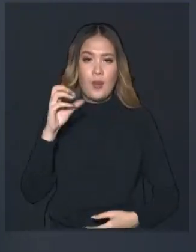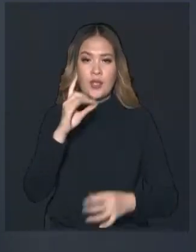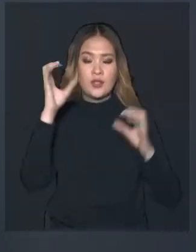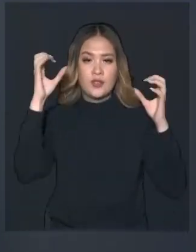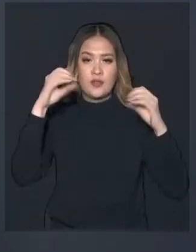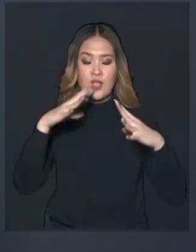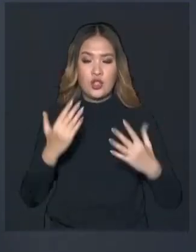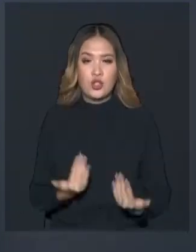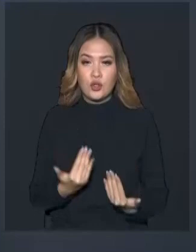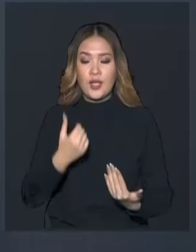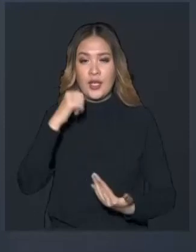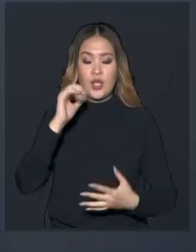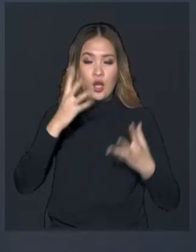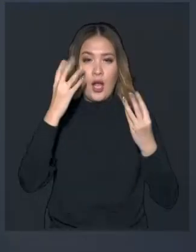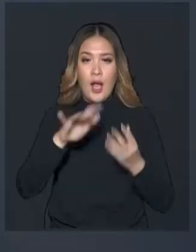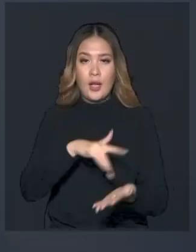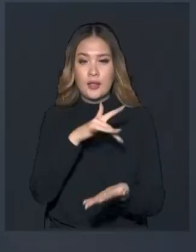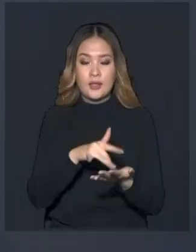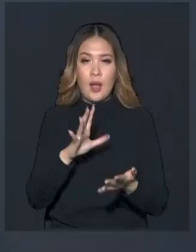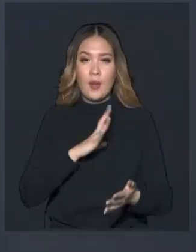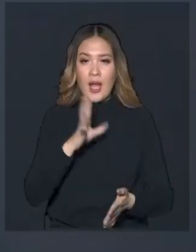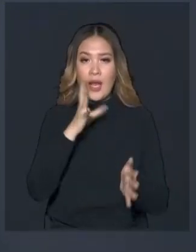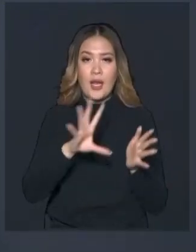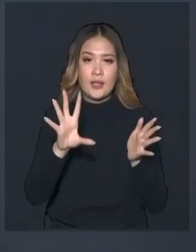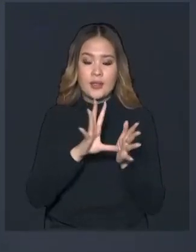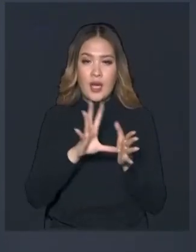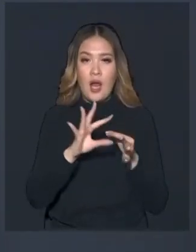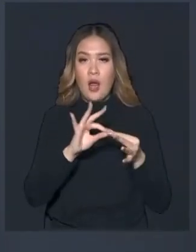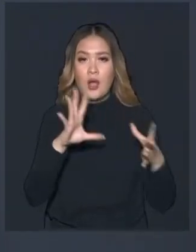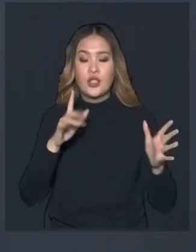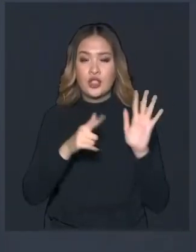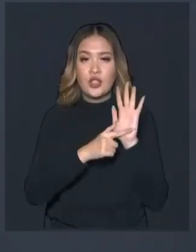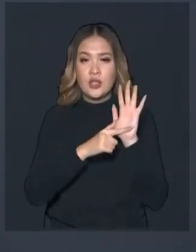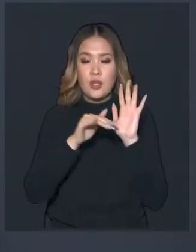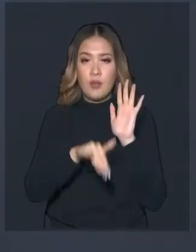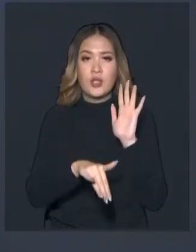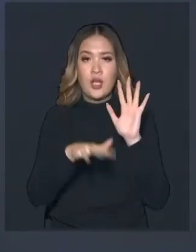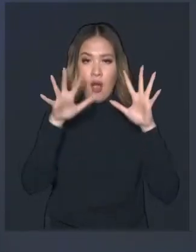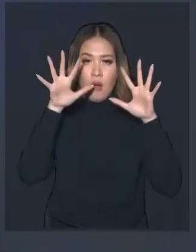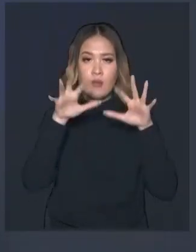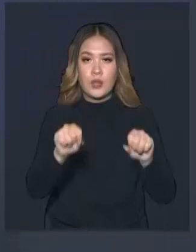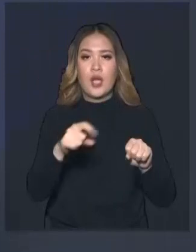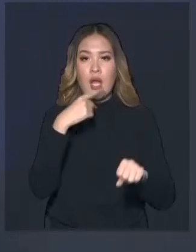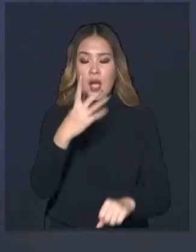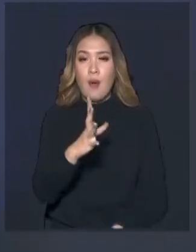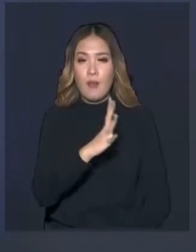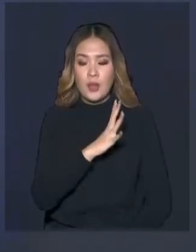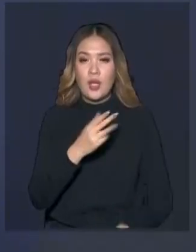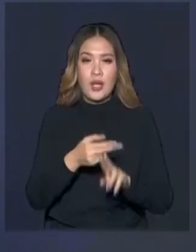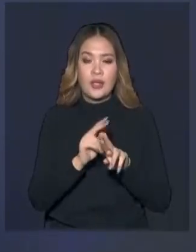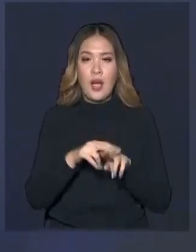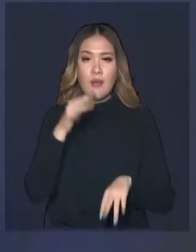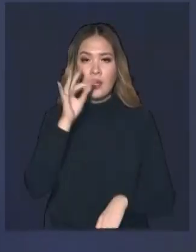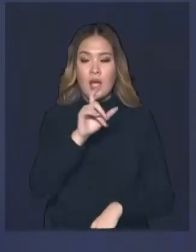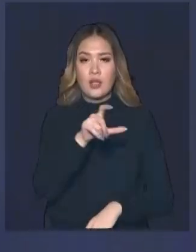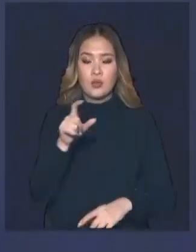отыр. Кеше қаладағы бірнеше шағын ауданда электр сымдары үзіліп, 7000-нан аса абонент жарықсыз қалғанын айтқан едік. Мамандар солардың